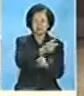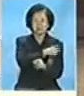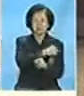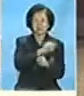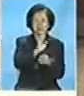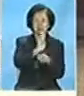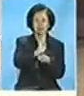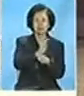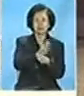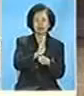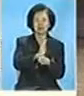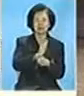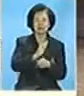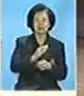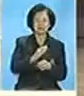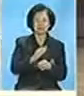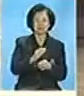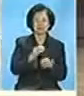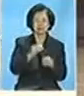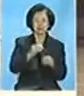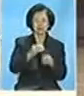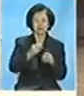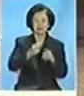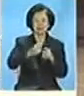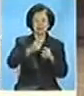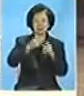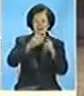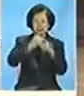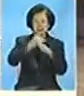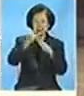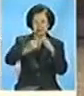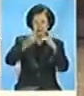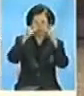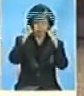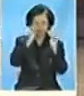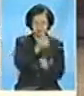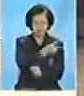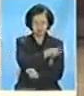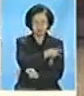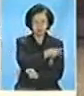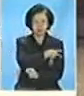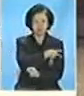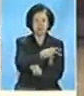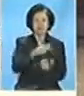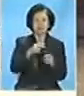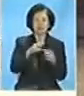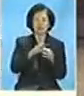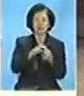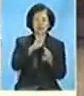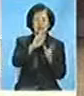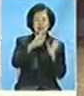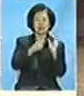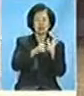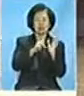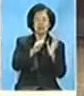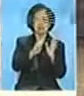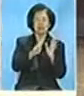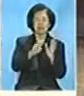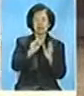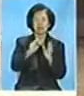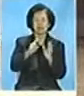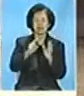ราชแล้วก็จบปริญญาโททางด้านคณะรัฐศาสตร์จากรามคำแหงแล้วก็จ